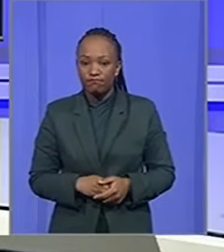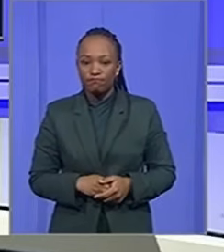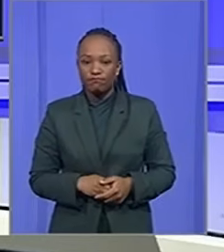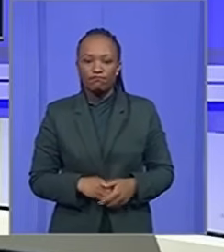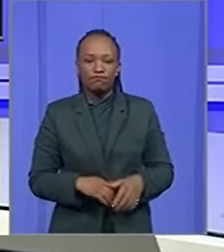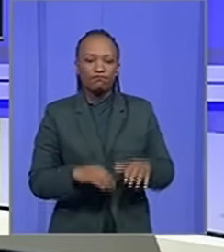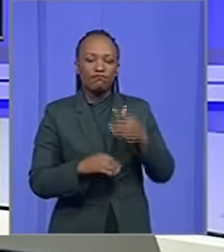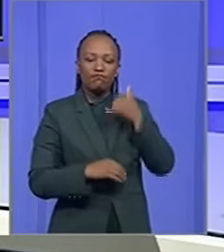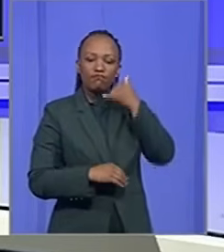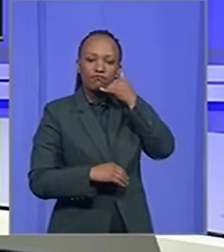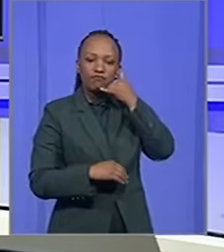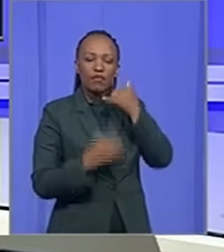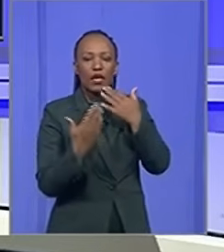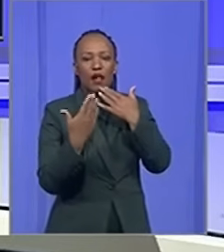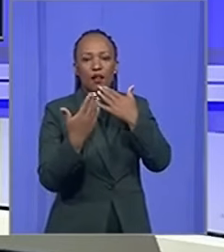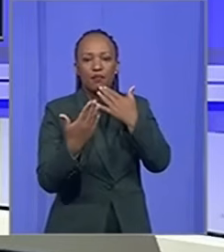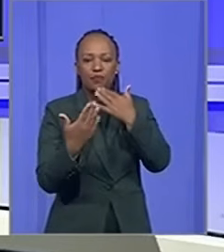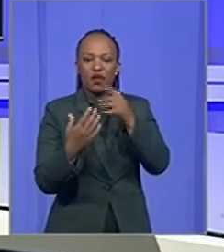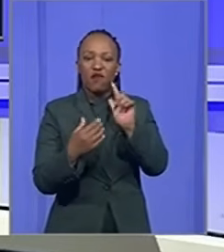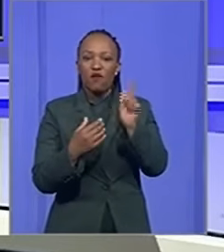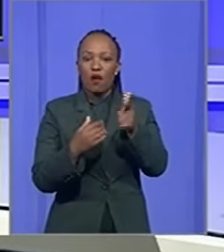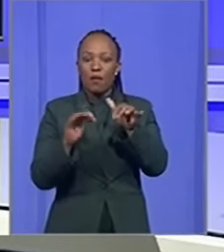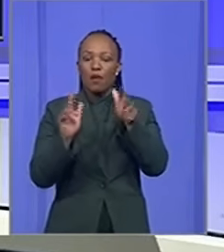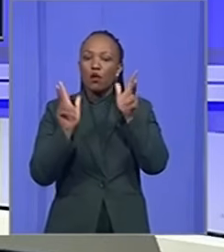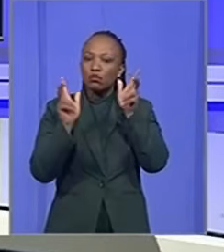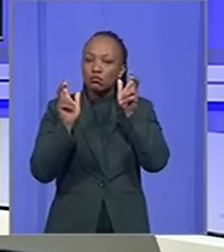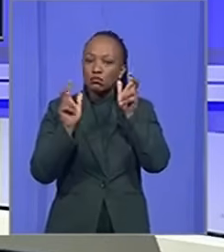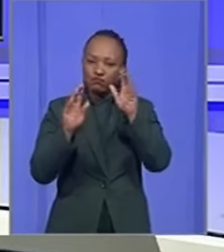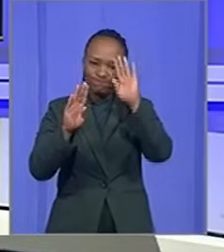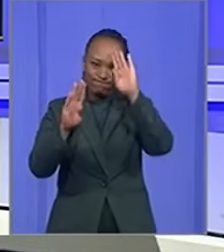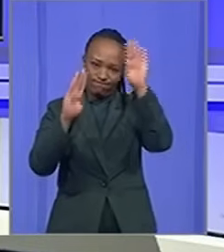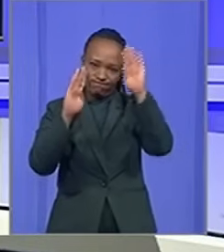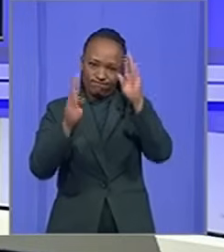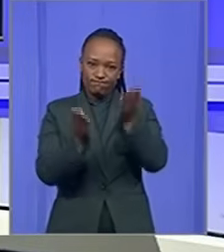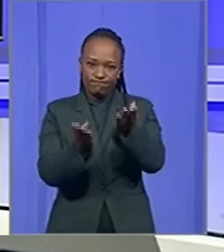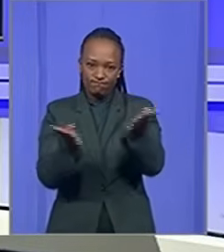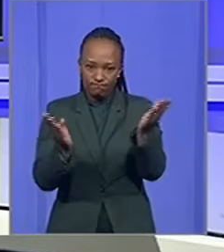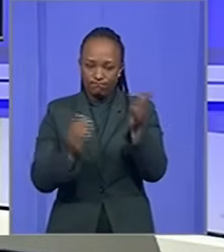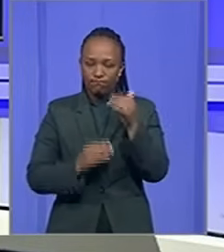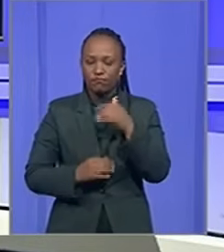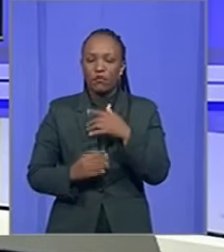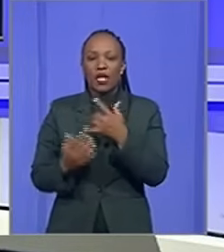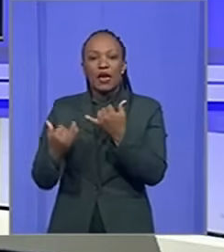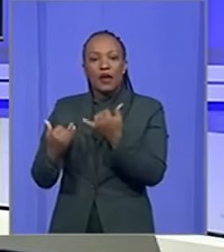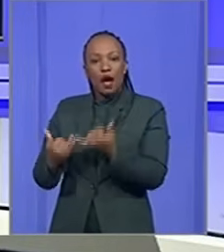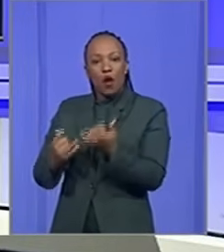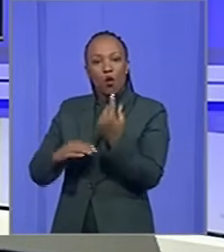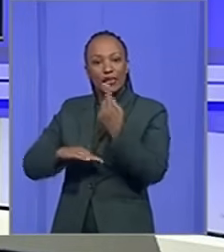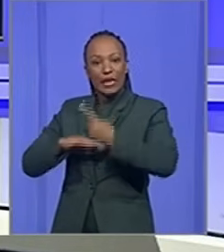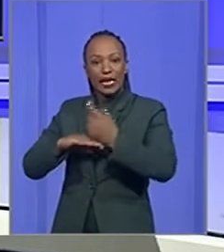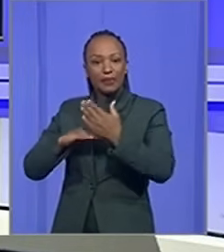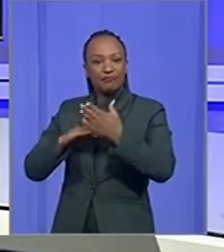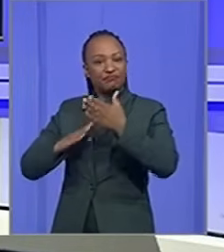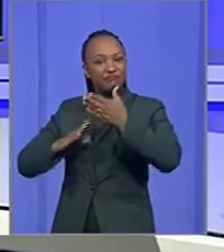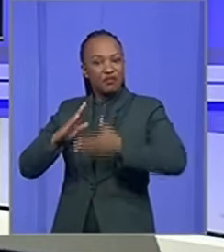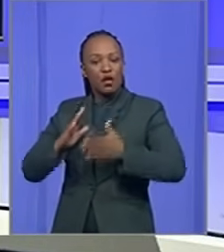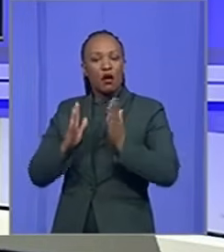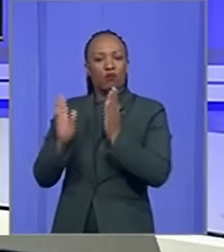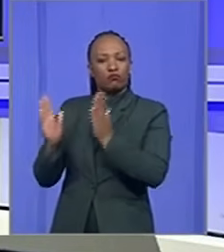Ke a leboha ke dumedisa mamedi kaofela. Matsatsi a fedile, ditlhophiso di bile jwang ka